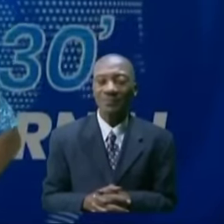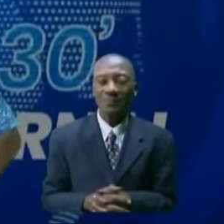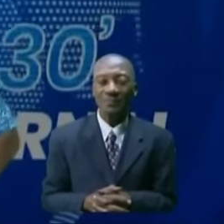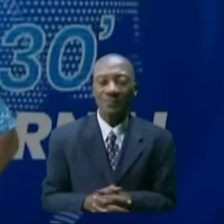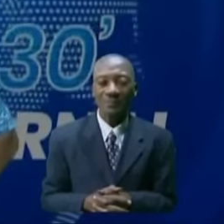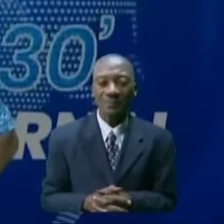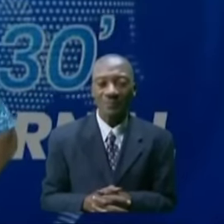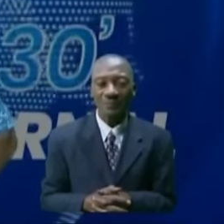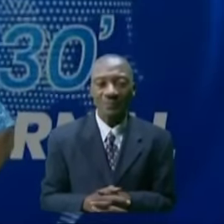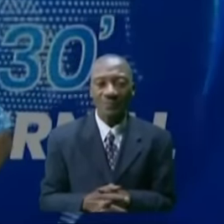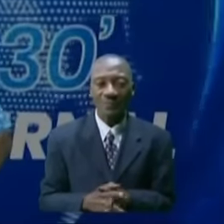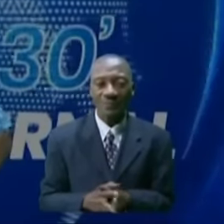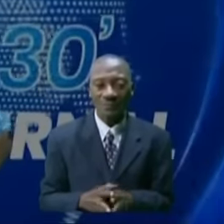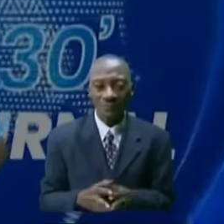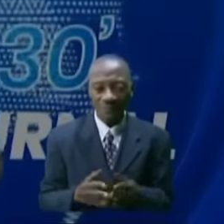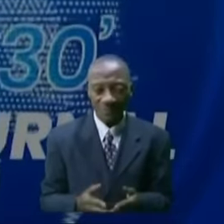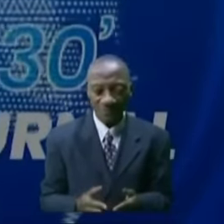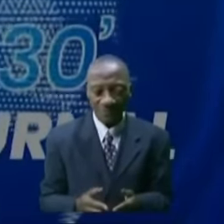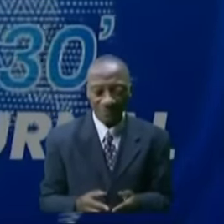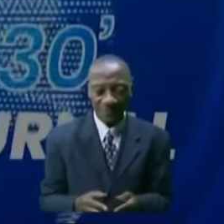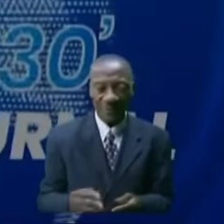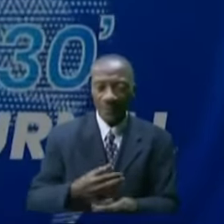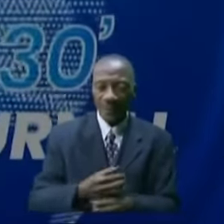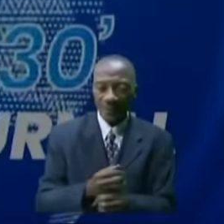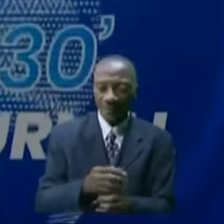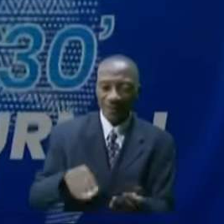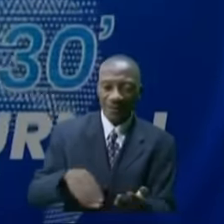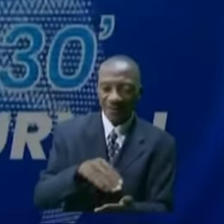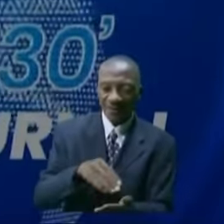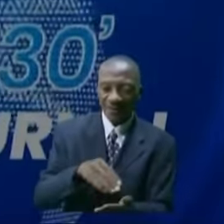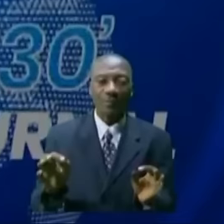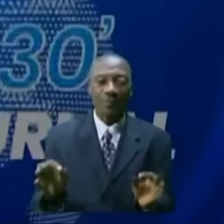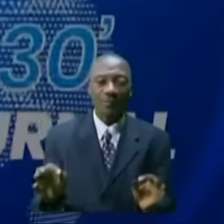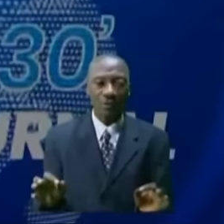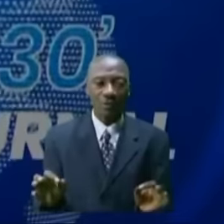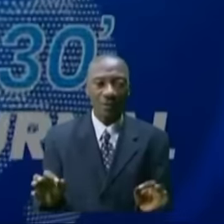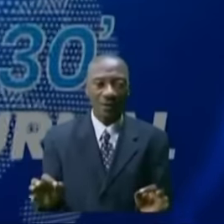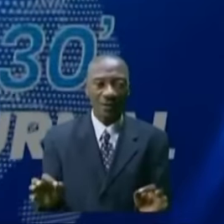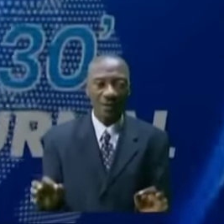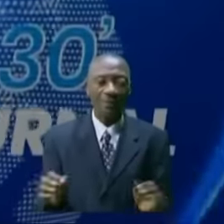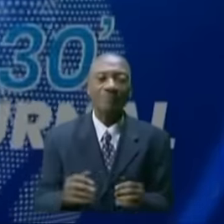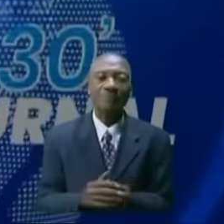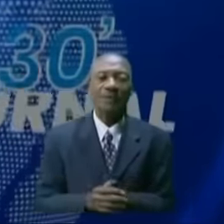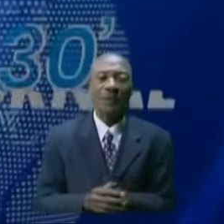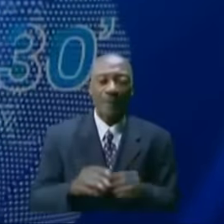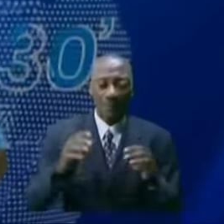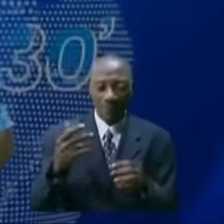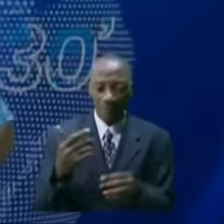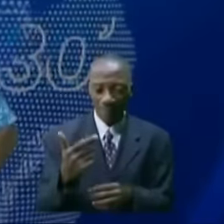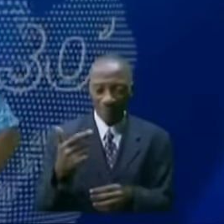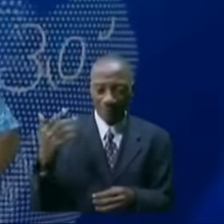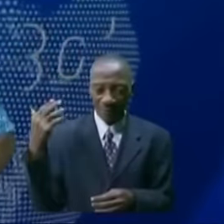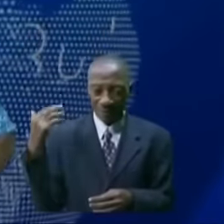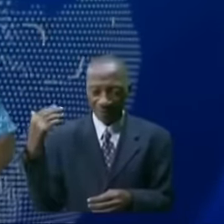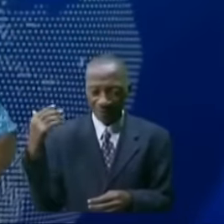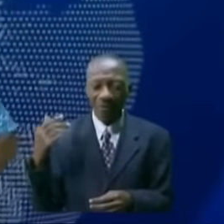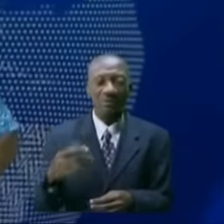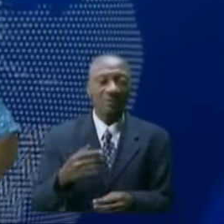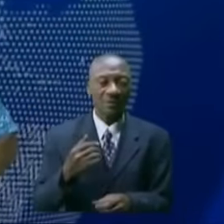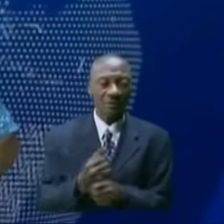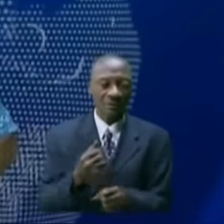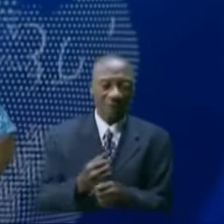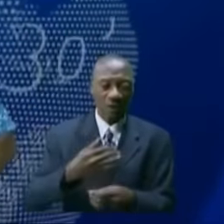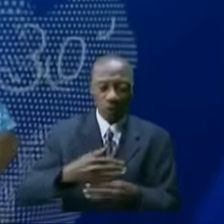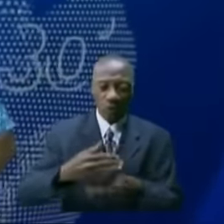Soucieux d'offrir un centre de négoces moderne aux Quinois, le chef de l'État a fait le suivi mardi dernier de travaux de construction du